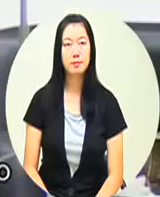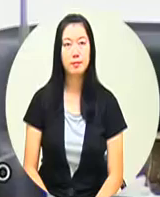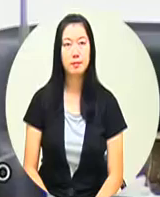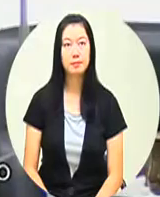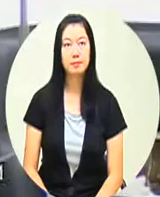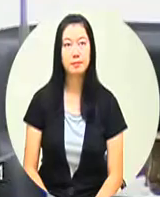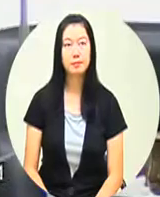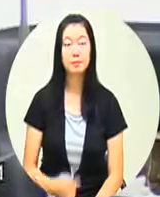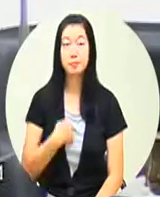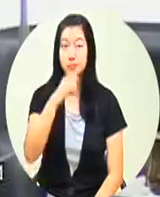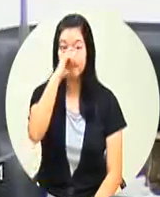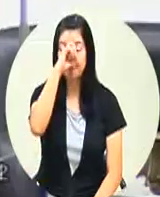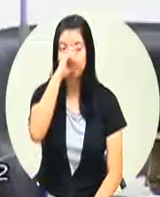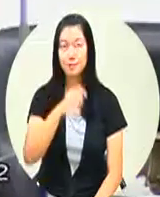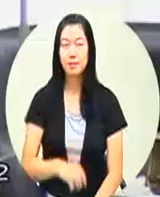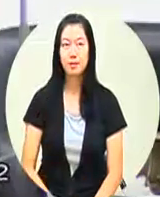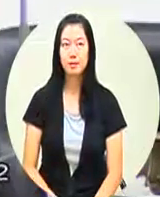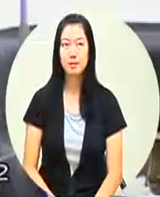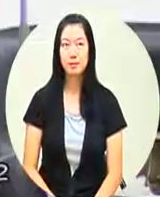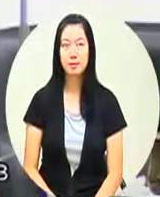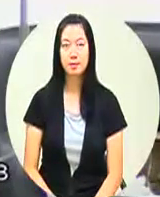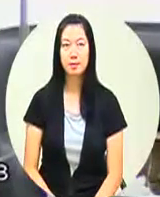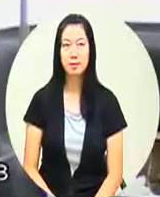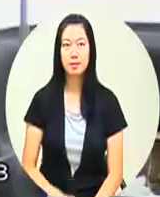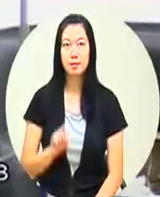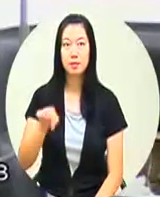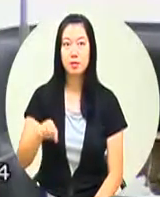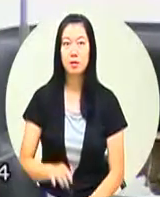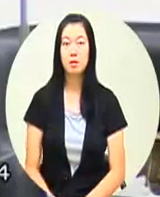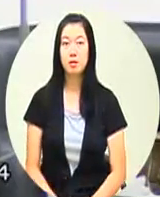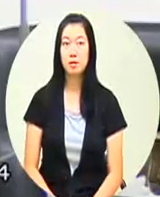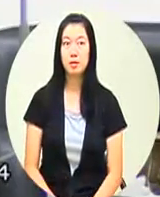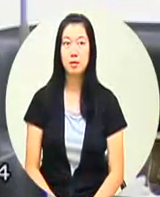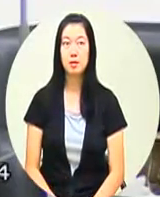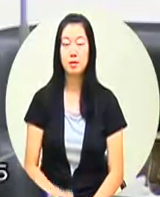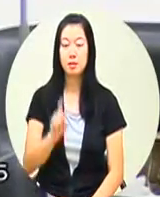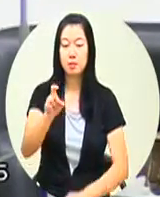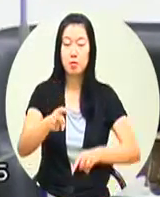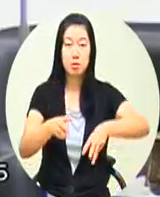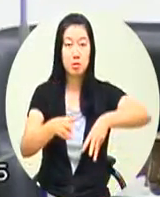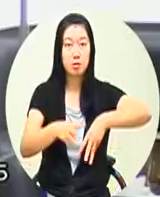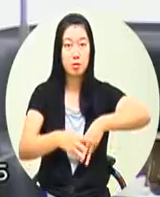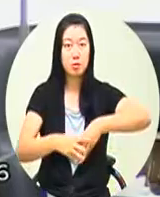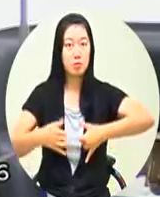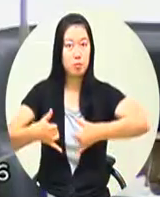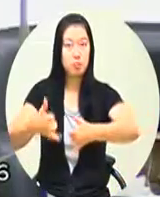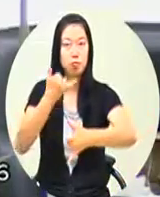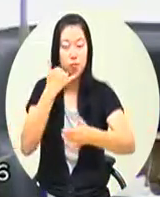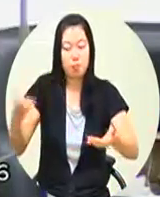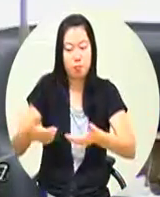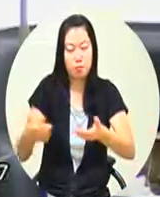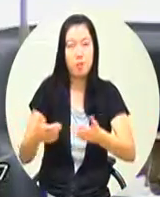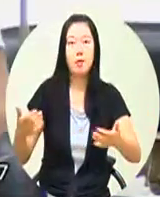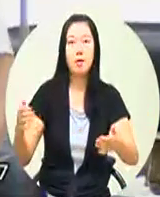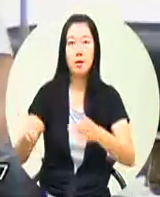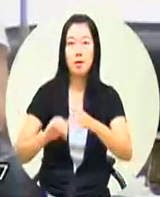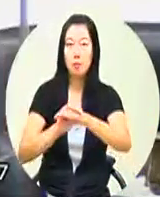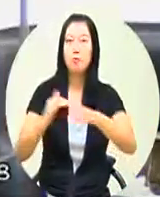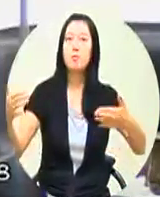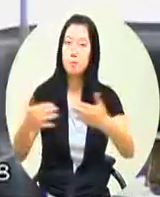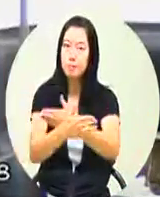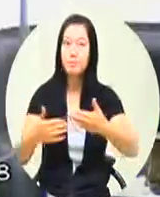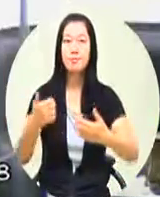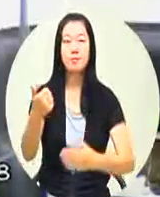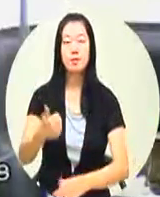嘛是希望讲会使紧该拍好通哦。 再三分钟， 哎，对了，